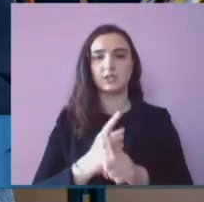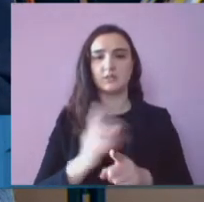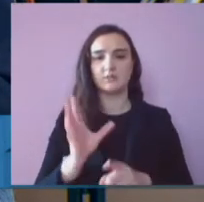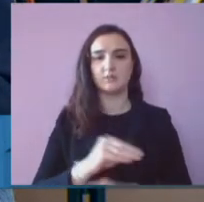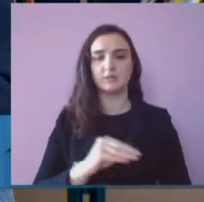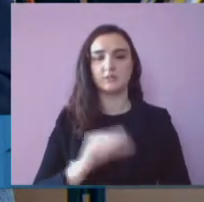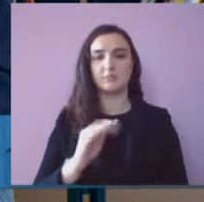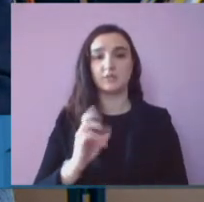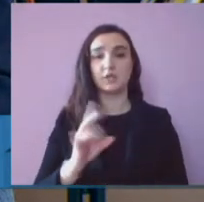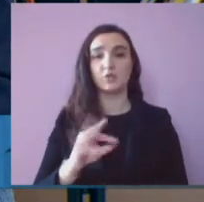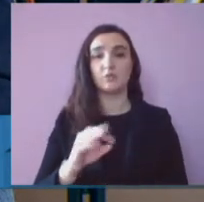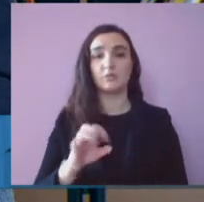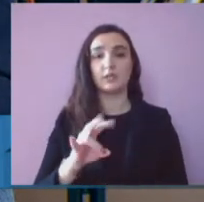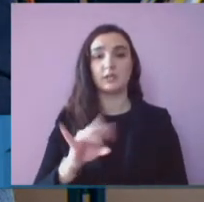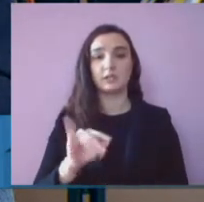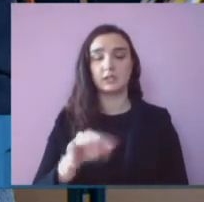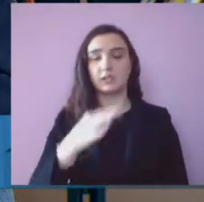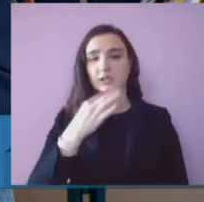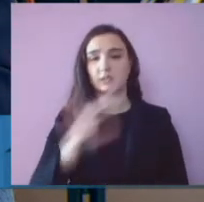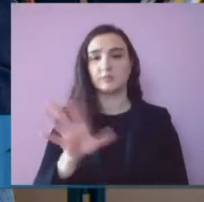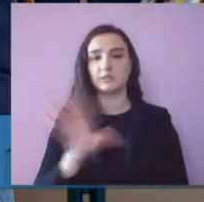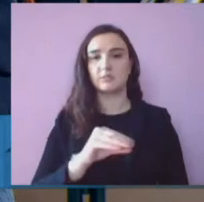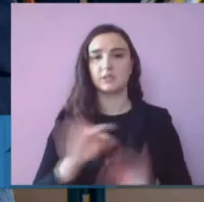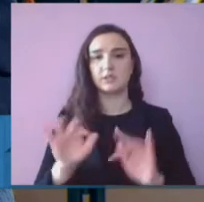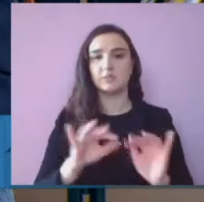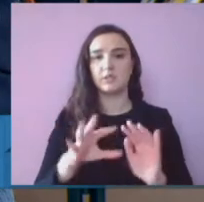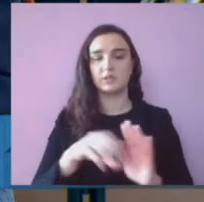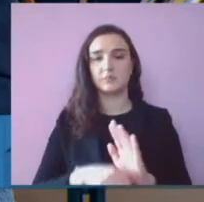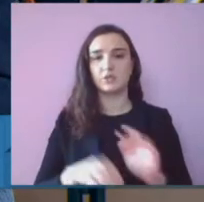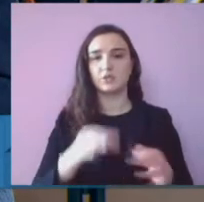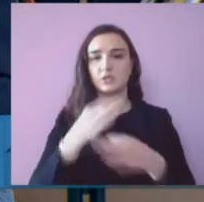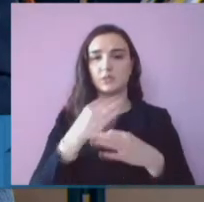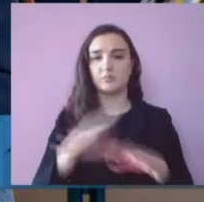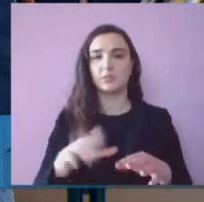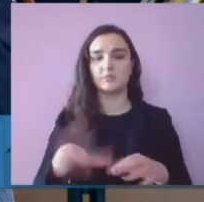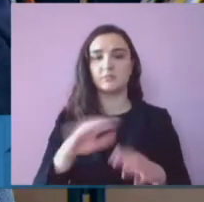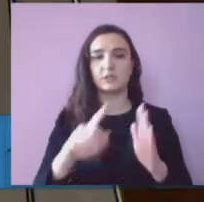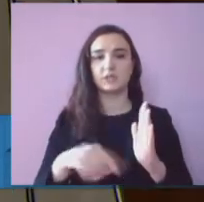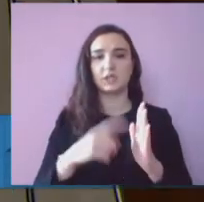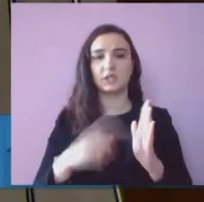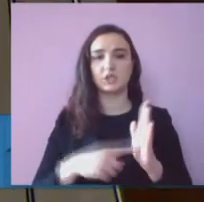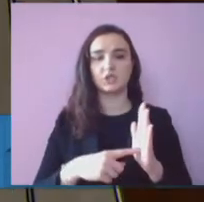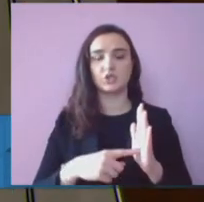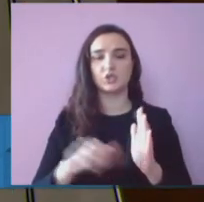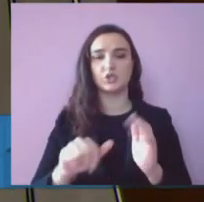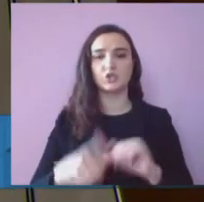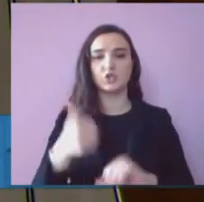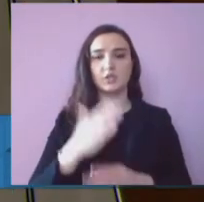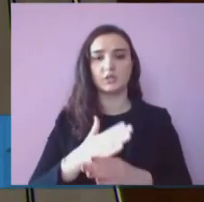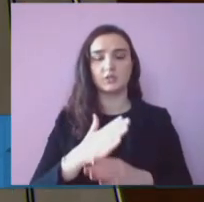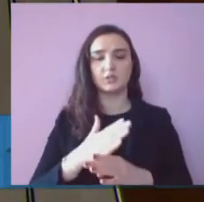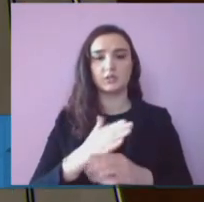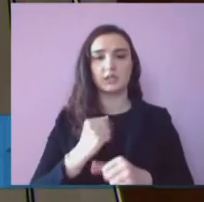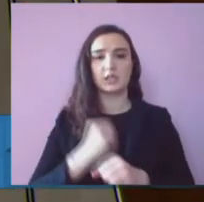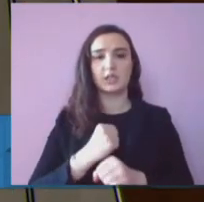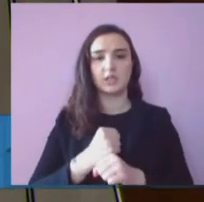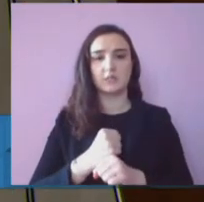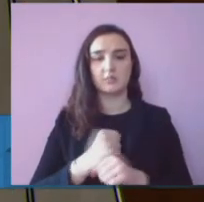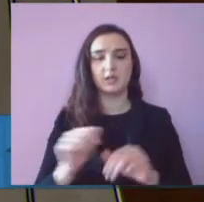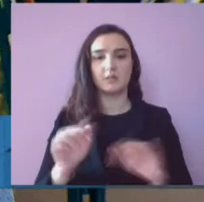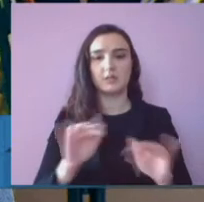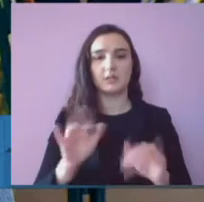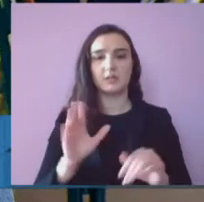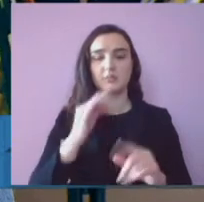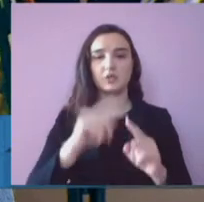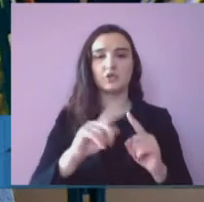ნებისმიერ ქმედებაში, ნებისმიერ საკითხში. ჯერ არის კეთება ანუ ქმედება და მერე